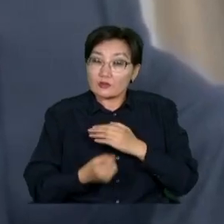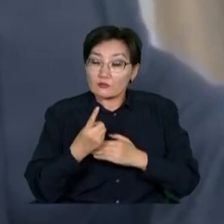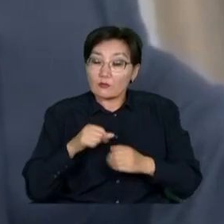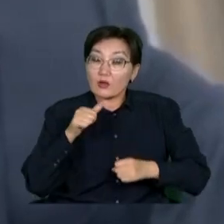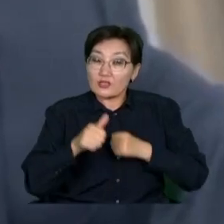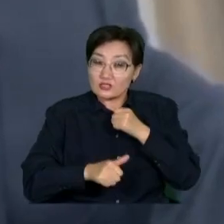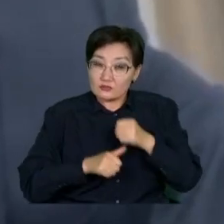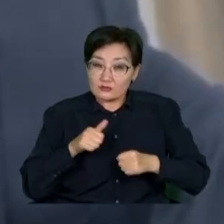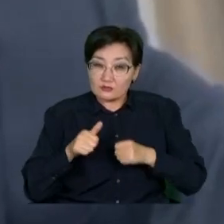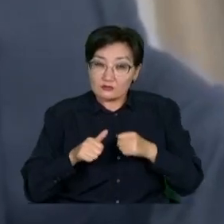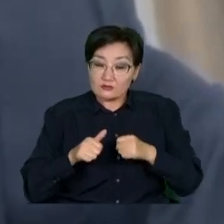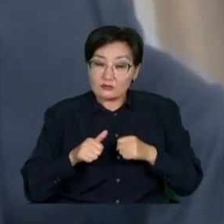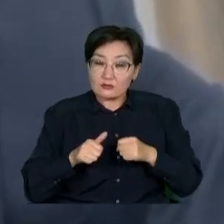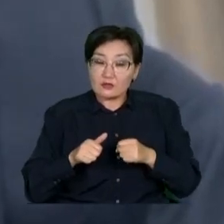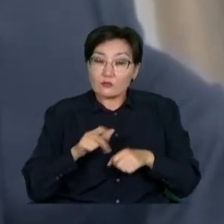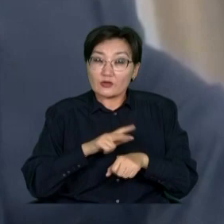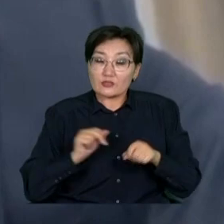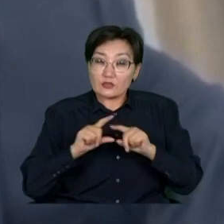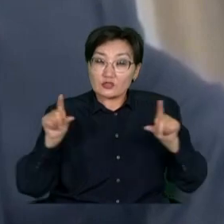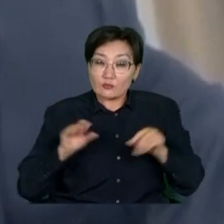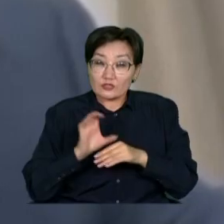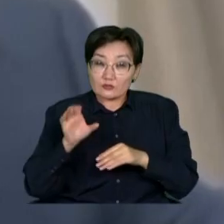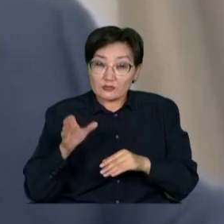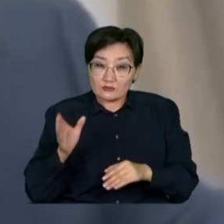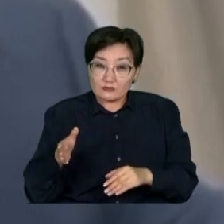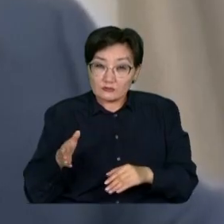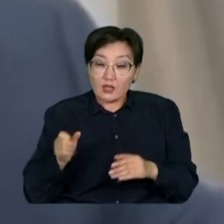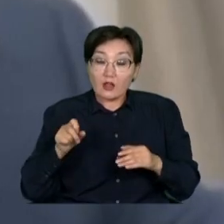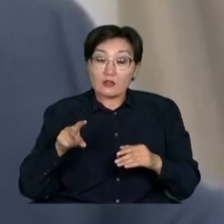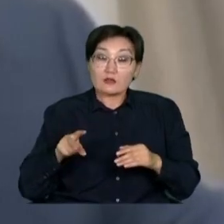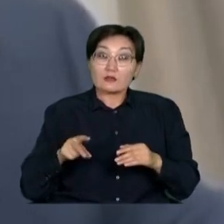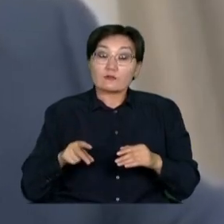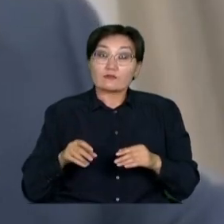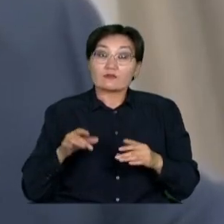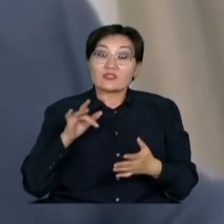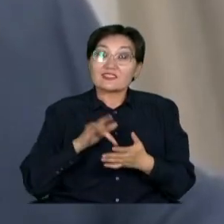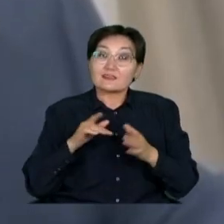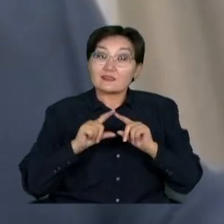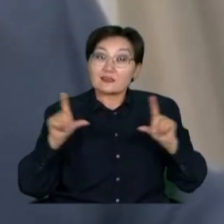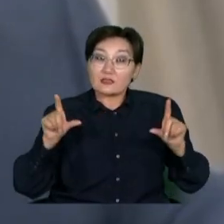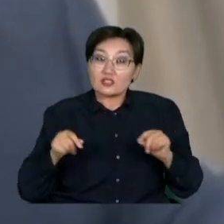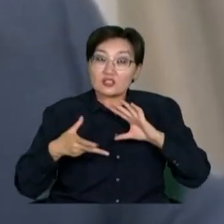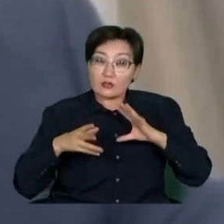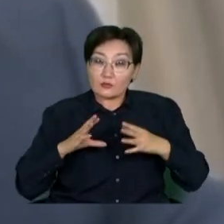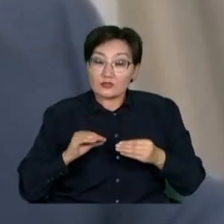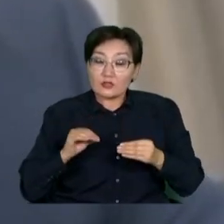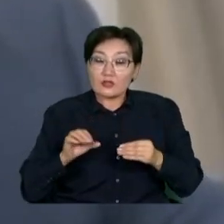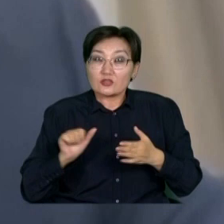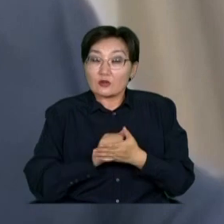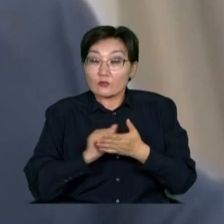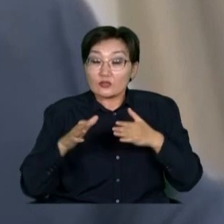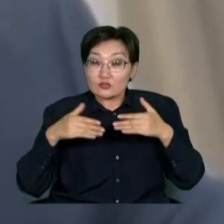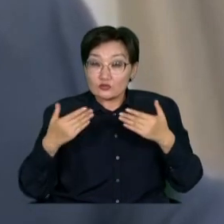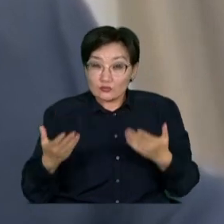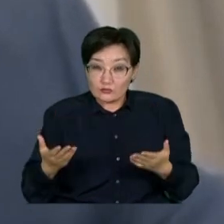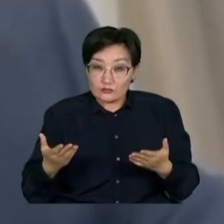материалдар полиция департаментіне жолданады. Ал центрда жалпы лицензия жоқ.